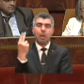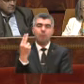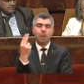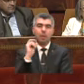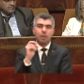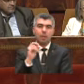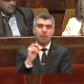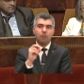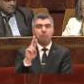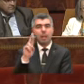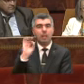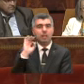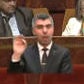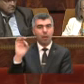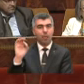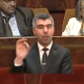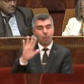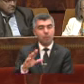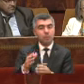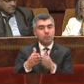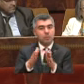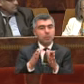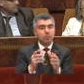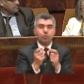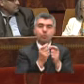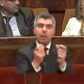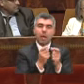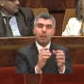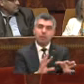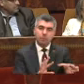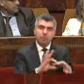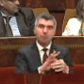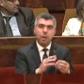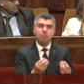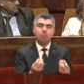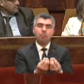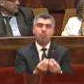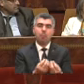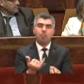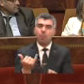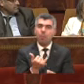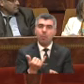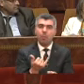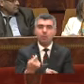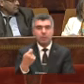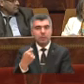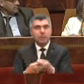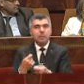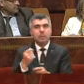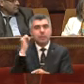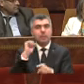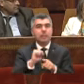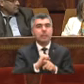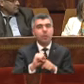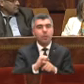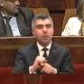معها شراكة باش تنفتح على المقاولات، تنفتح على المحيط ديالها، تكون هاد التجار، تكون